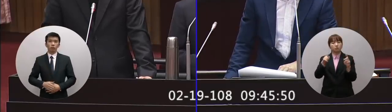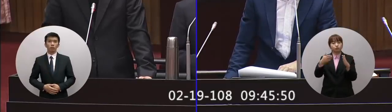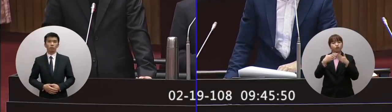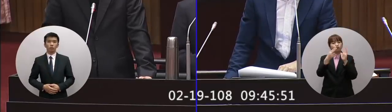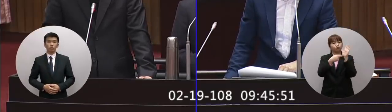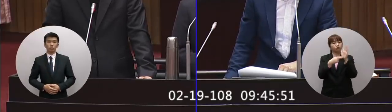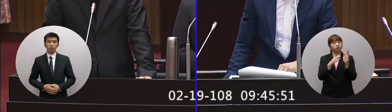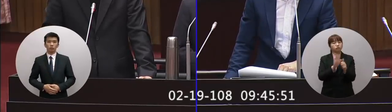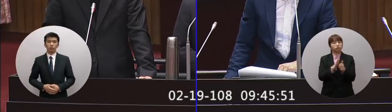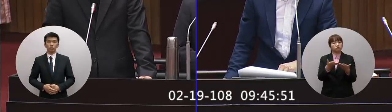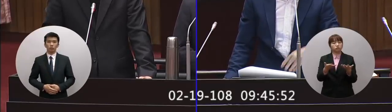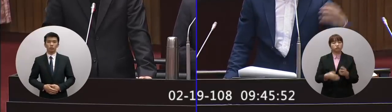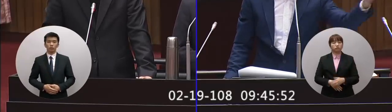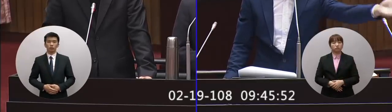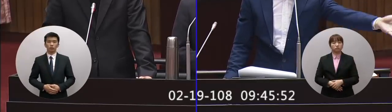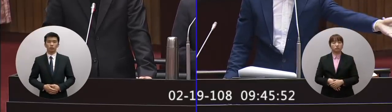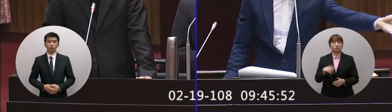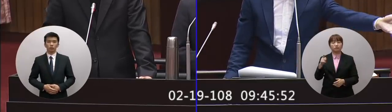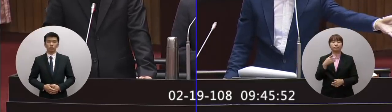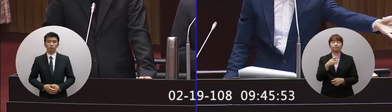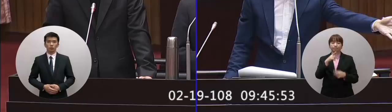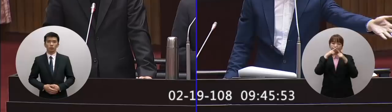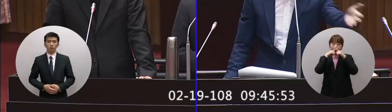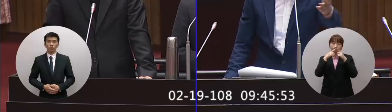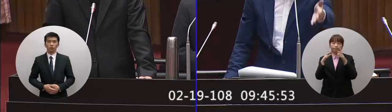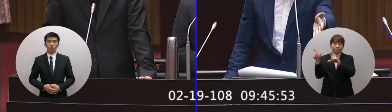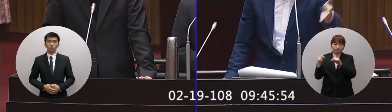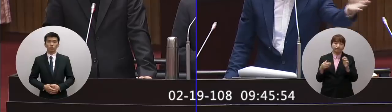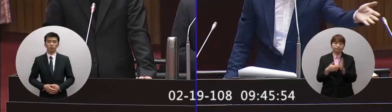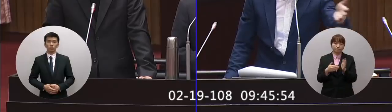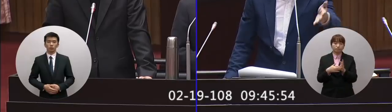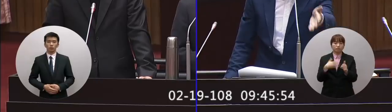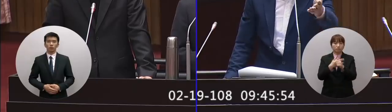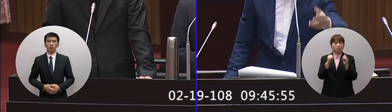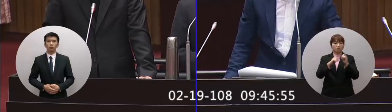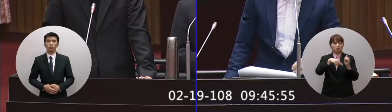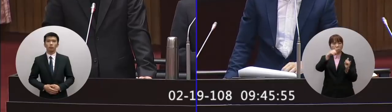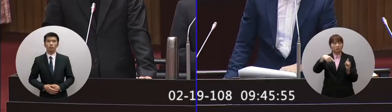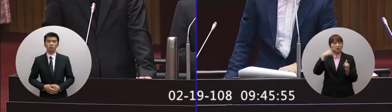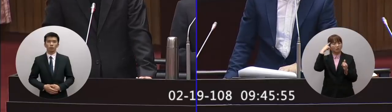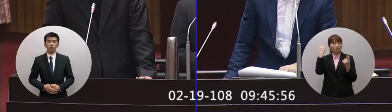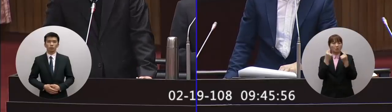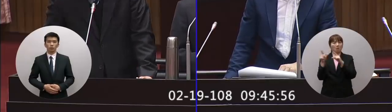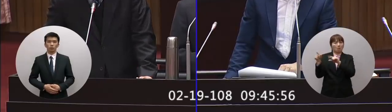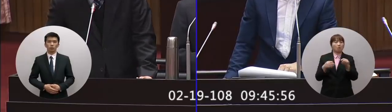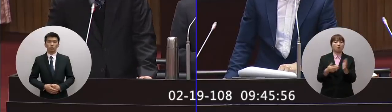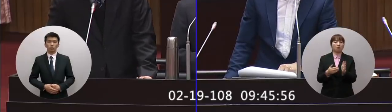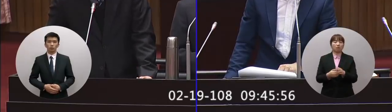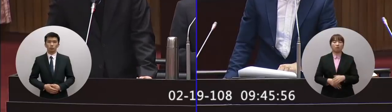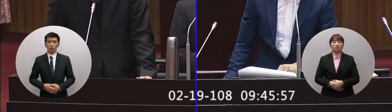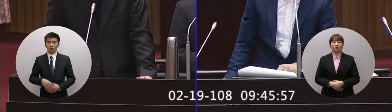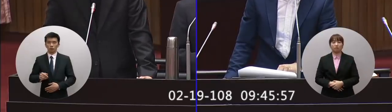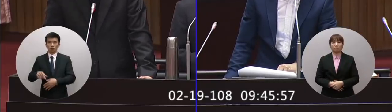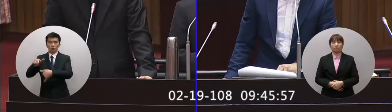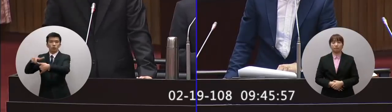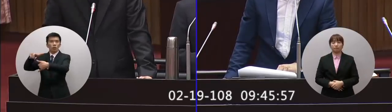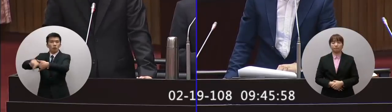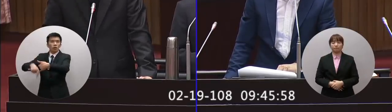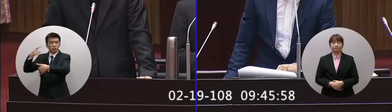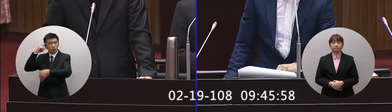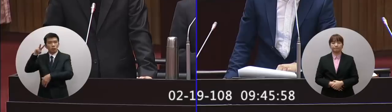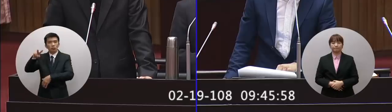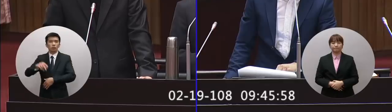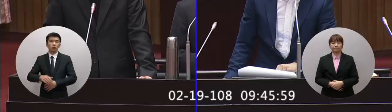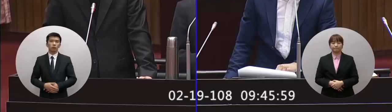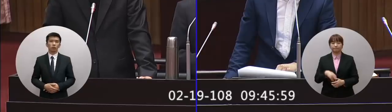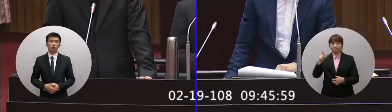呢？还是你就默认？你的态度会让民众觉得你在默认啊， 因为这是他个人的意见。 他